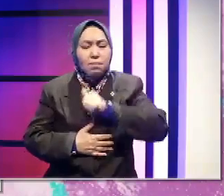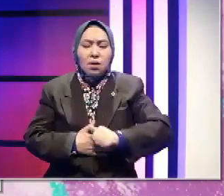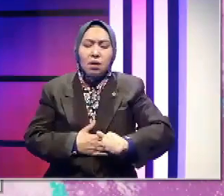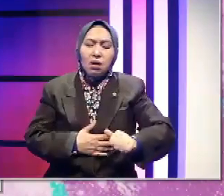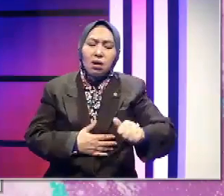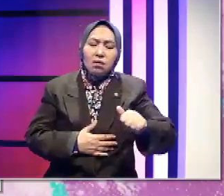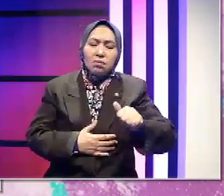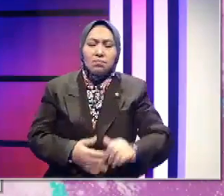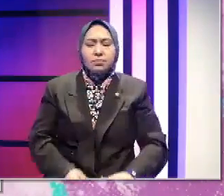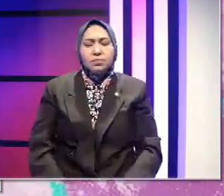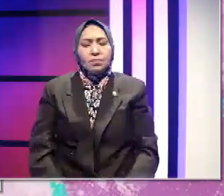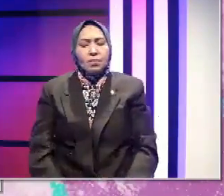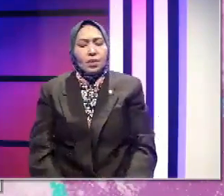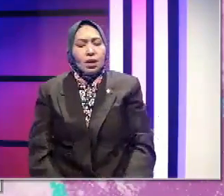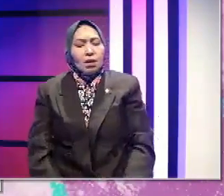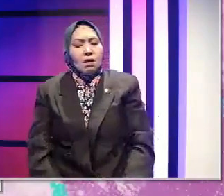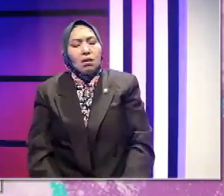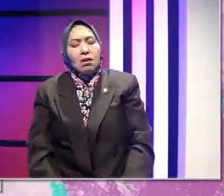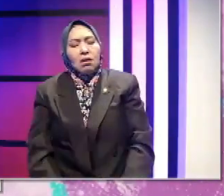أخباركم